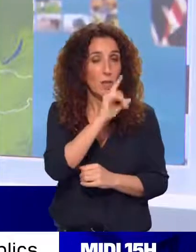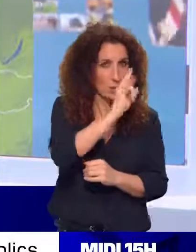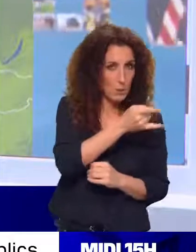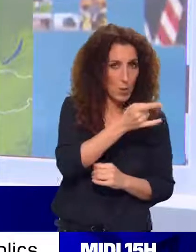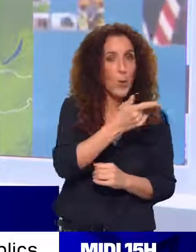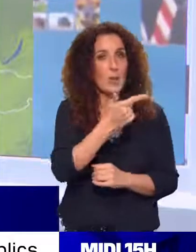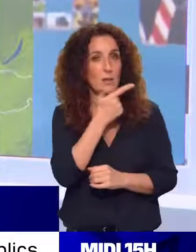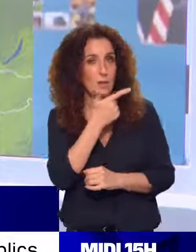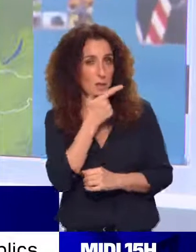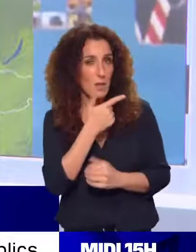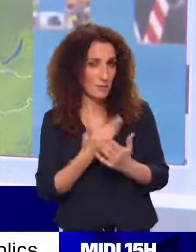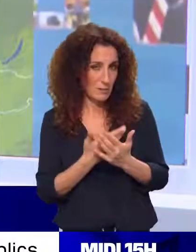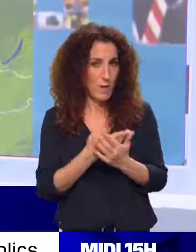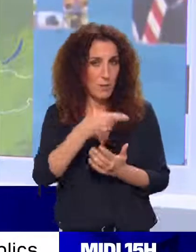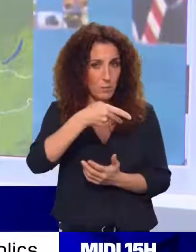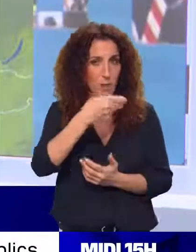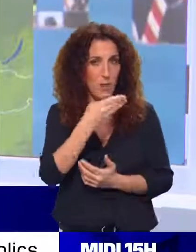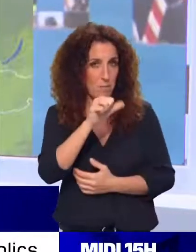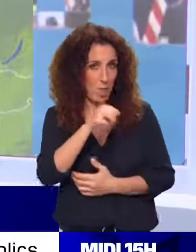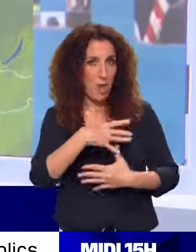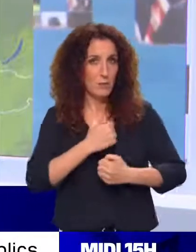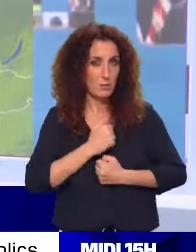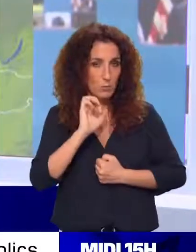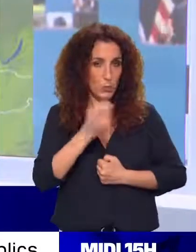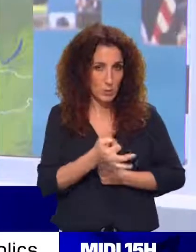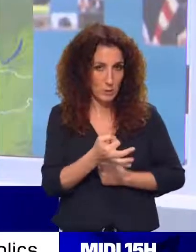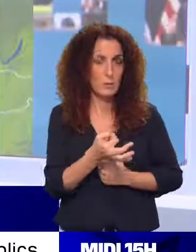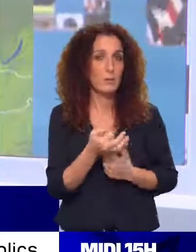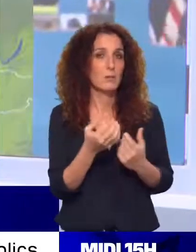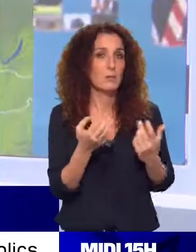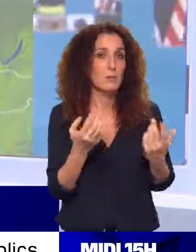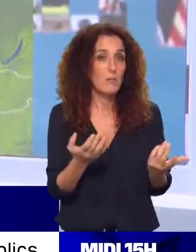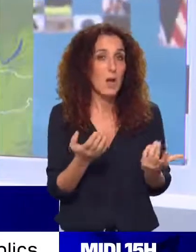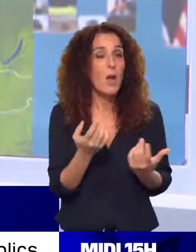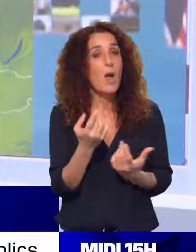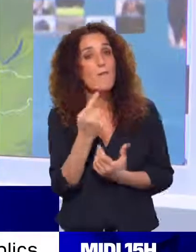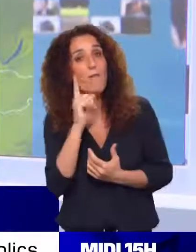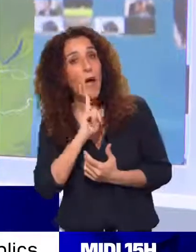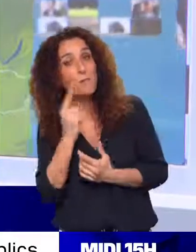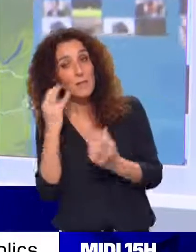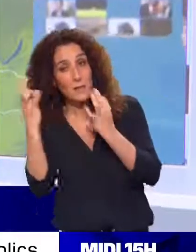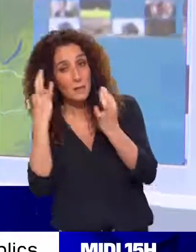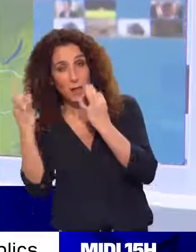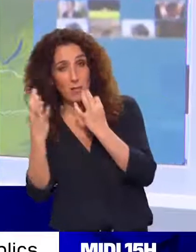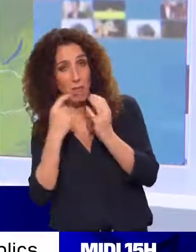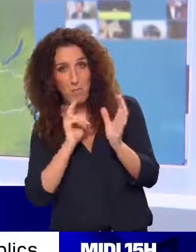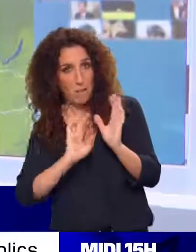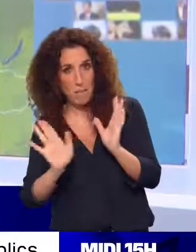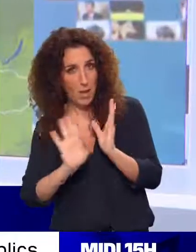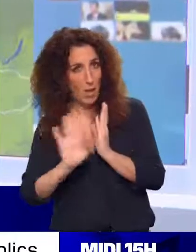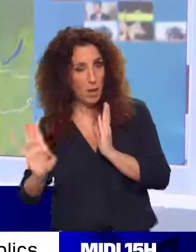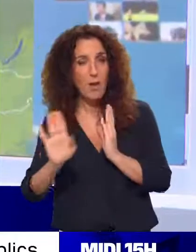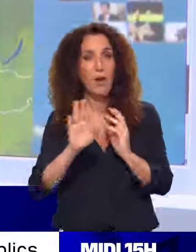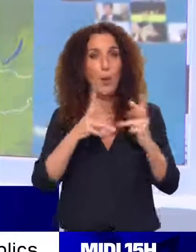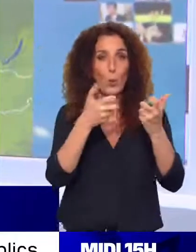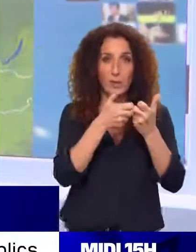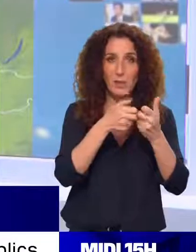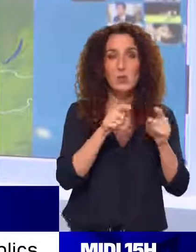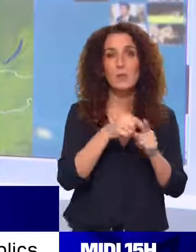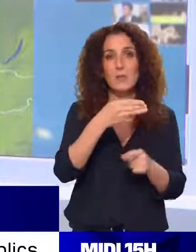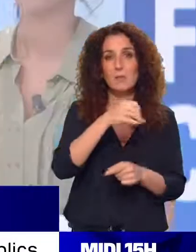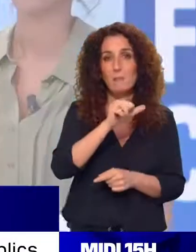autorise cette cette mesure uniquement aux couples de femmes et non pas aux femmes célibataires et cette fois ci il s'agit de l'autriche ou encore de